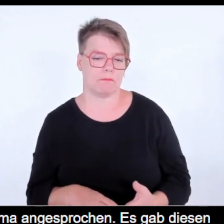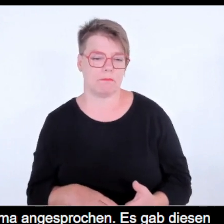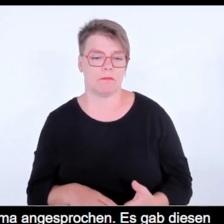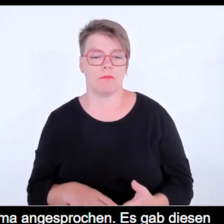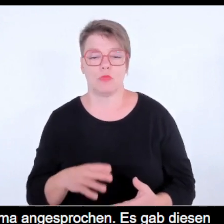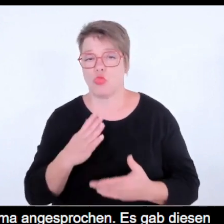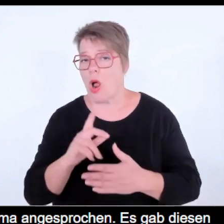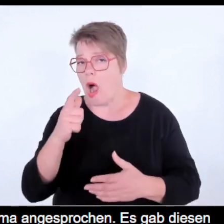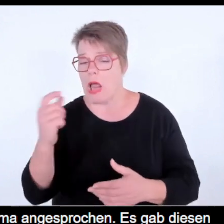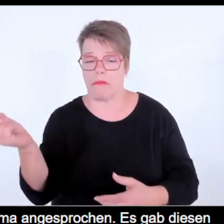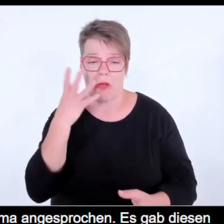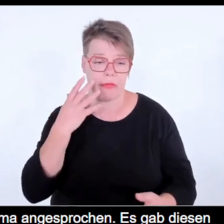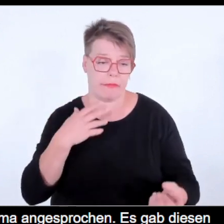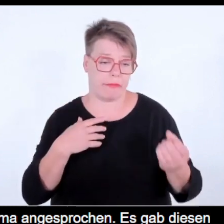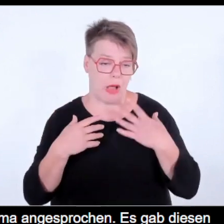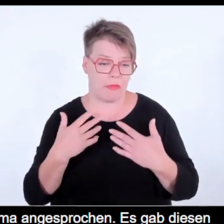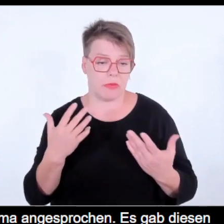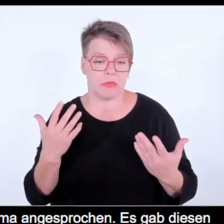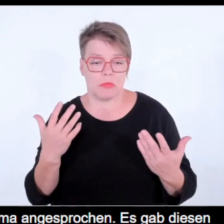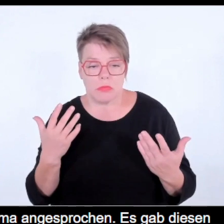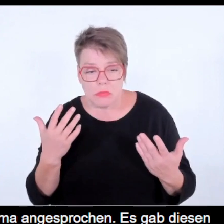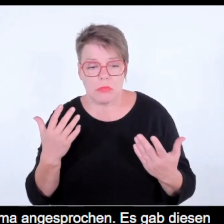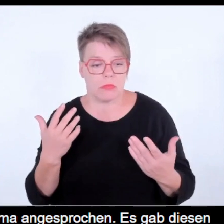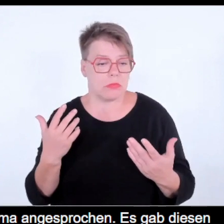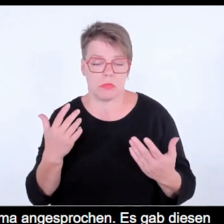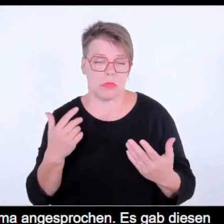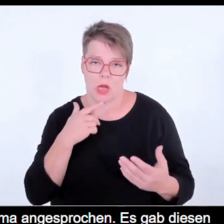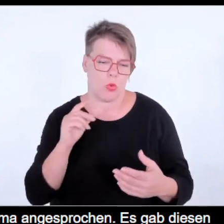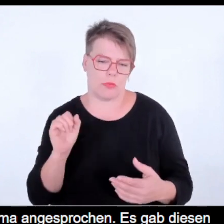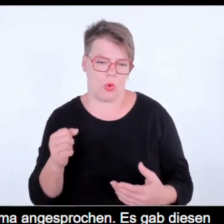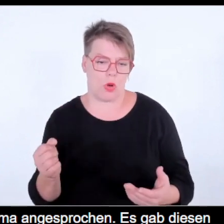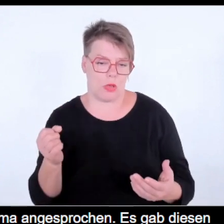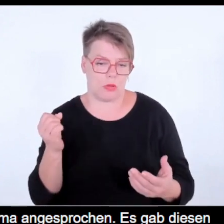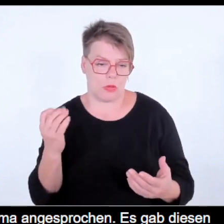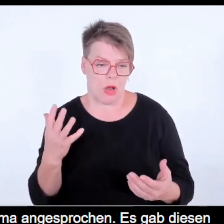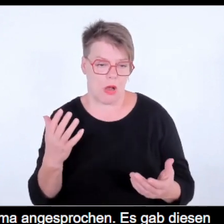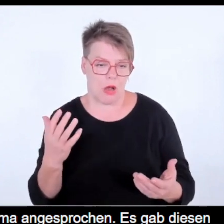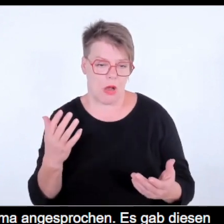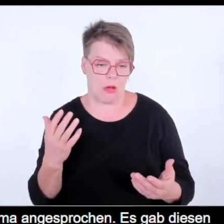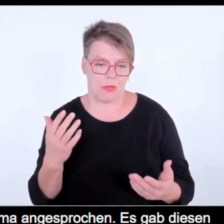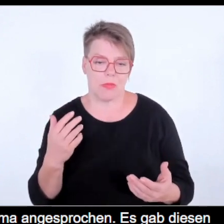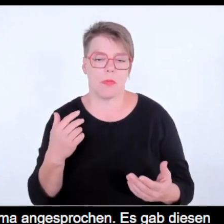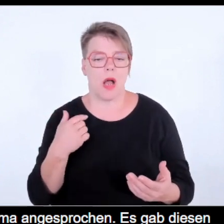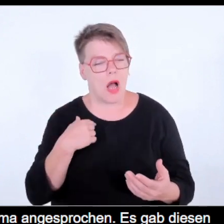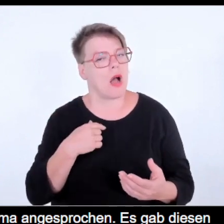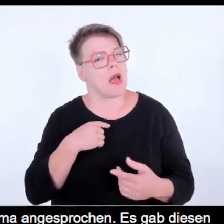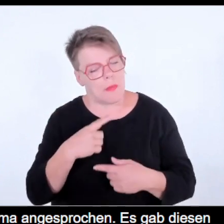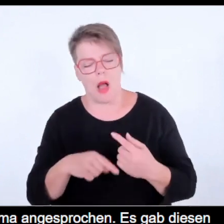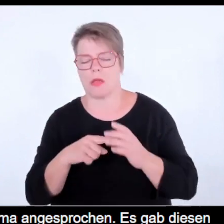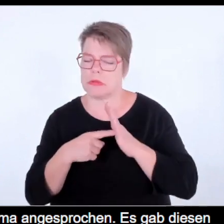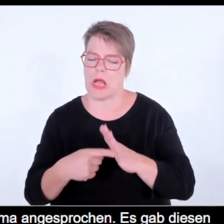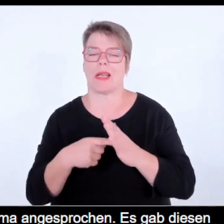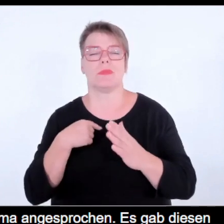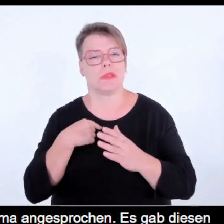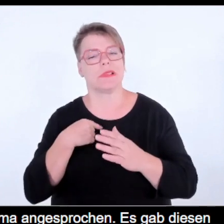übrigens. Egal auf wen es passiert, verurteile ich das ausdrücklich. Ich zeige da immer Solidarität mit allen Demokraten. Aber das, was ja eigentlich